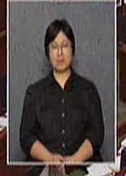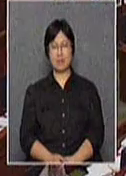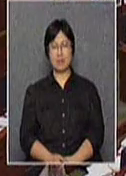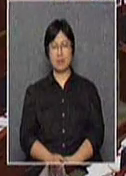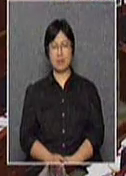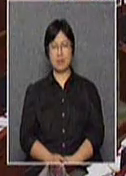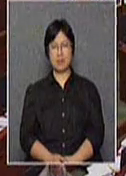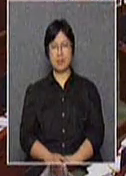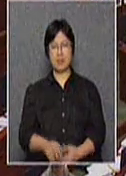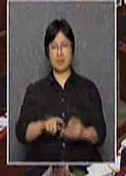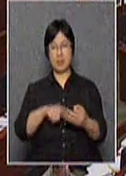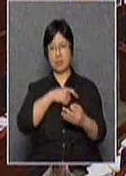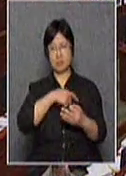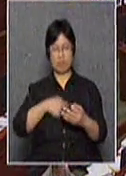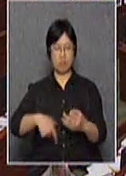鄭宇涵議員，